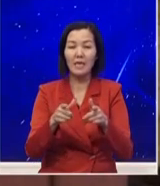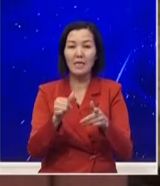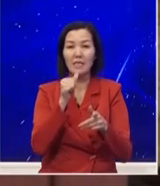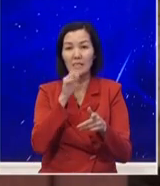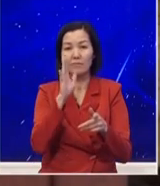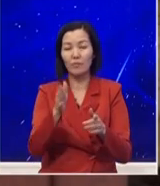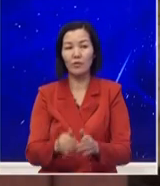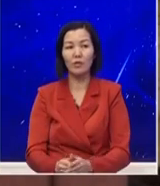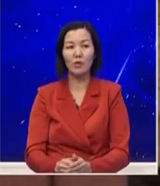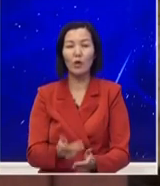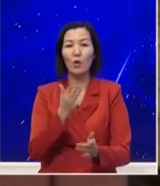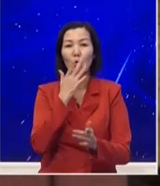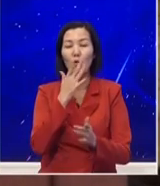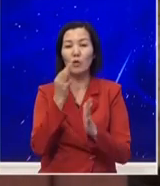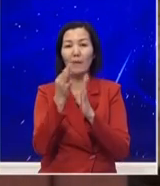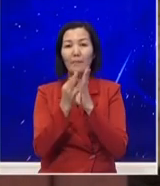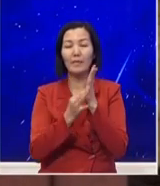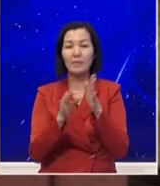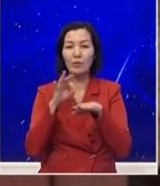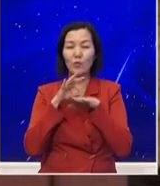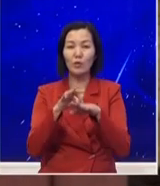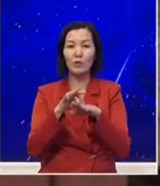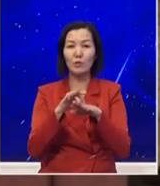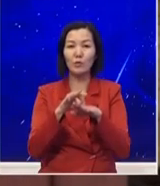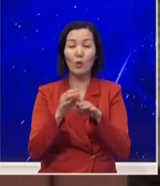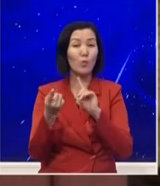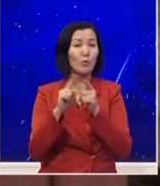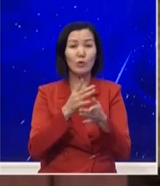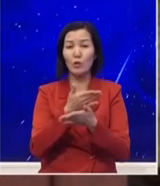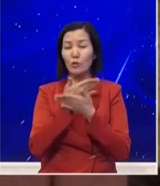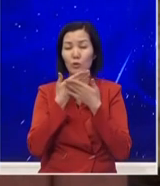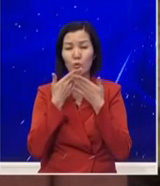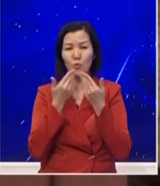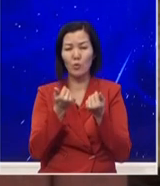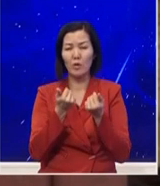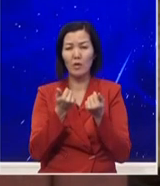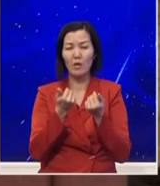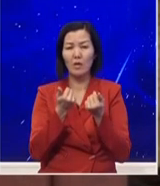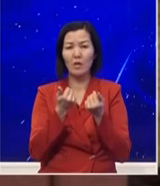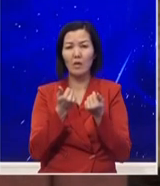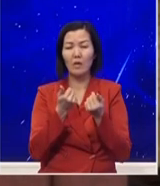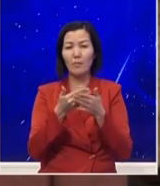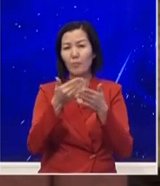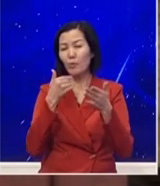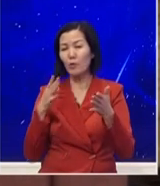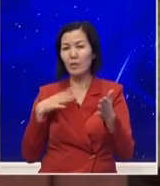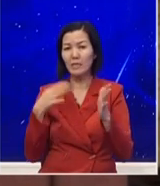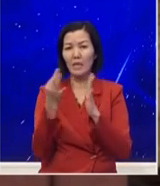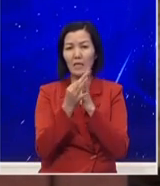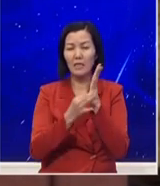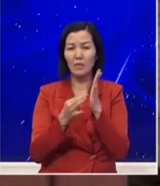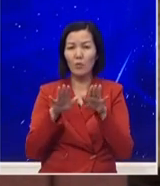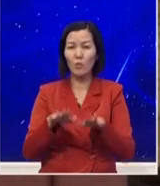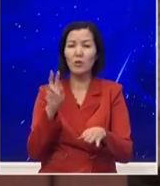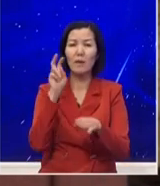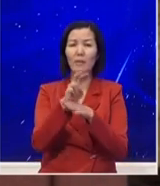Ұлттық бұрынғай тестілеудің өткізу қағидаларында айтарлықты өзгеріс жоқ. Бұрынғыдай ұлттық білім беру тестілеуді өткізу